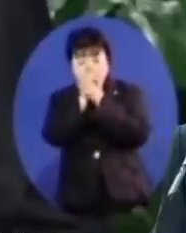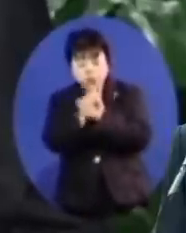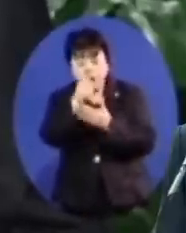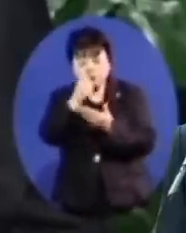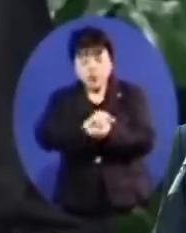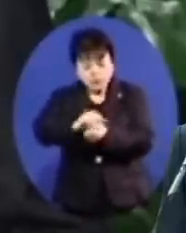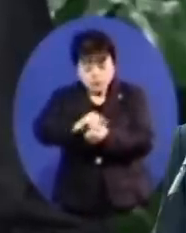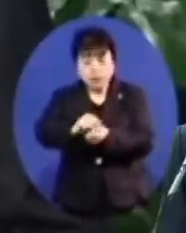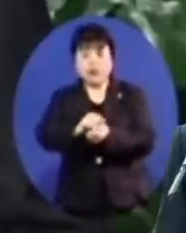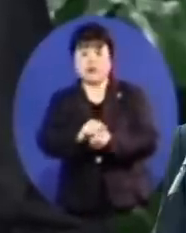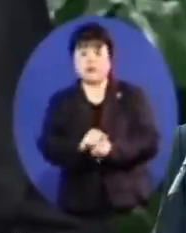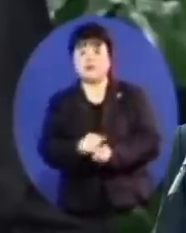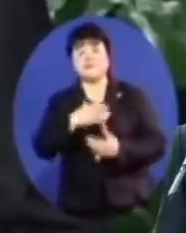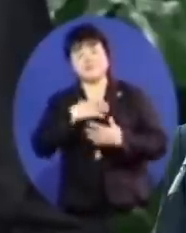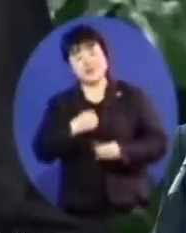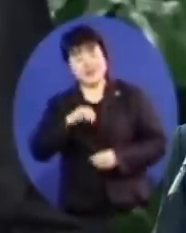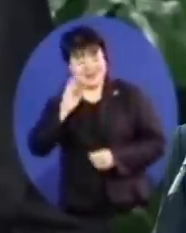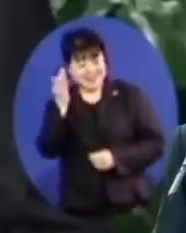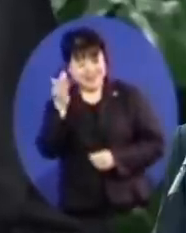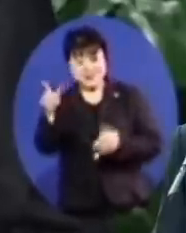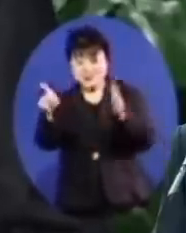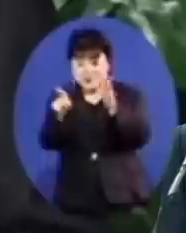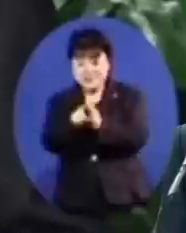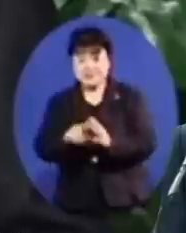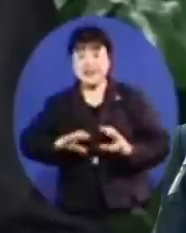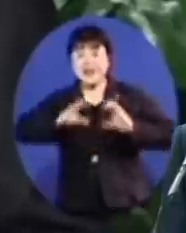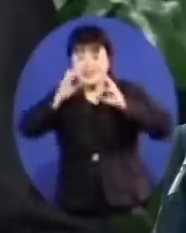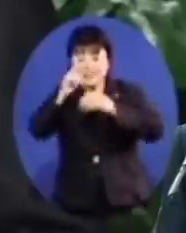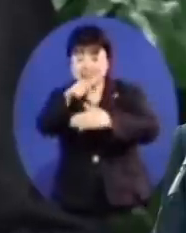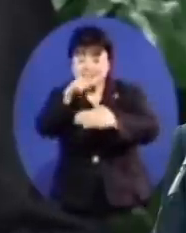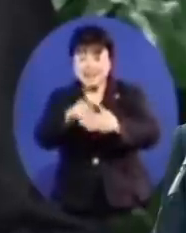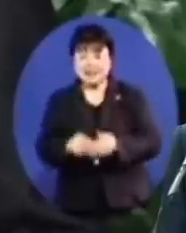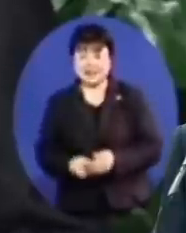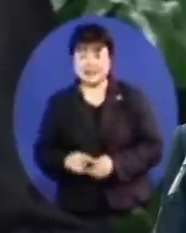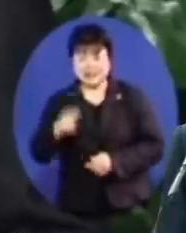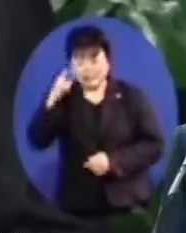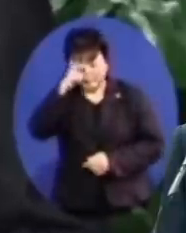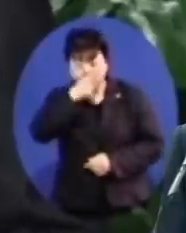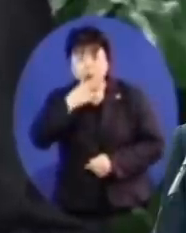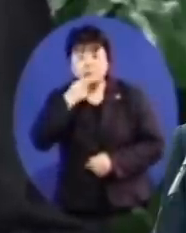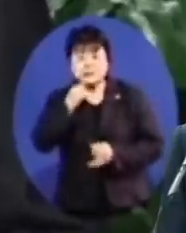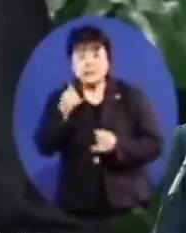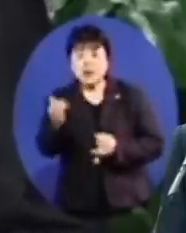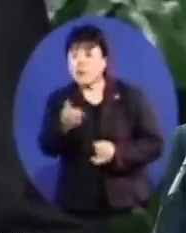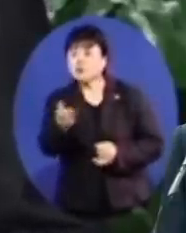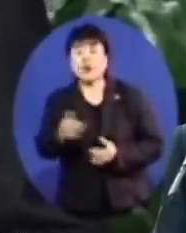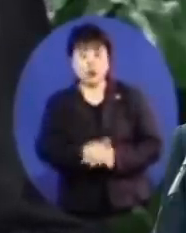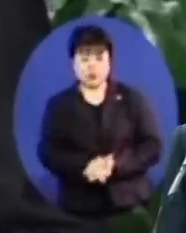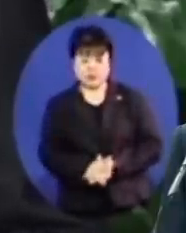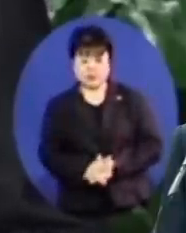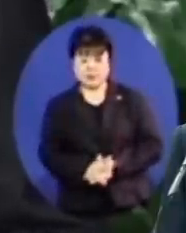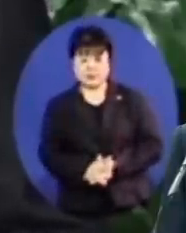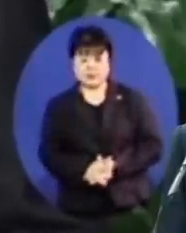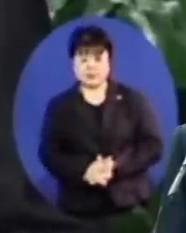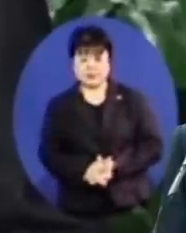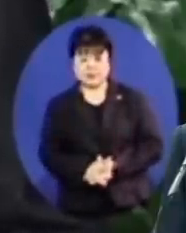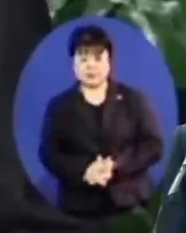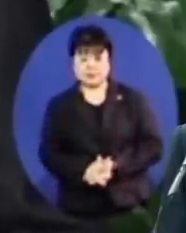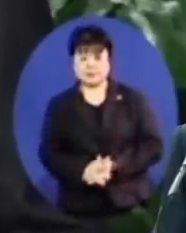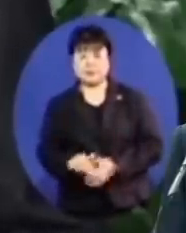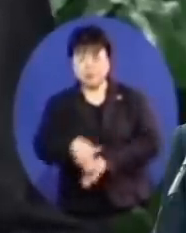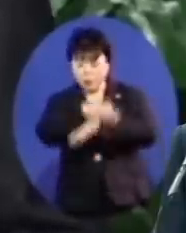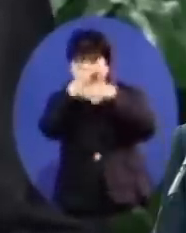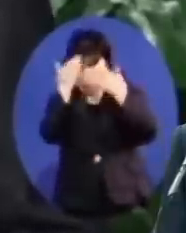죄를 씻고 평안하게 돼야 되는 것입니다. 이 세상에 때가 없는 사람은 한 사람도 없습니다. 세상에 사는